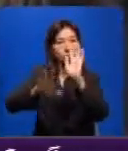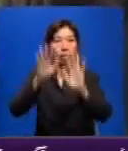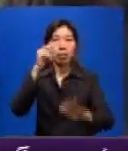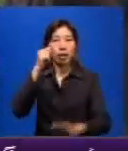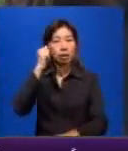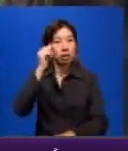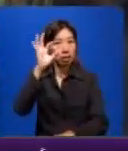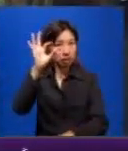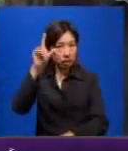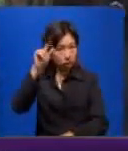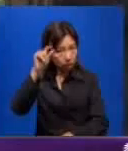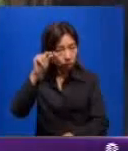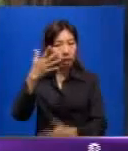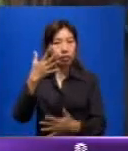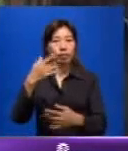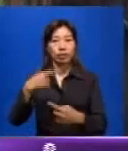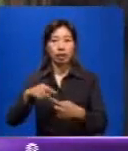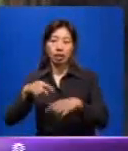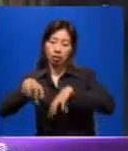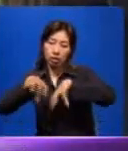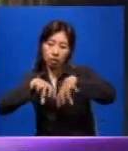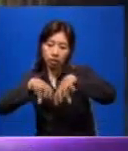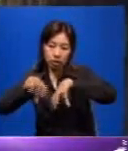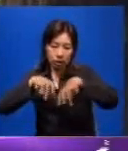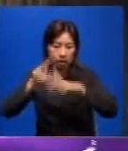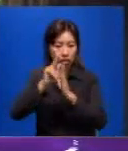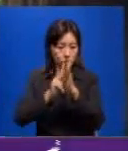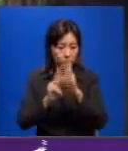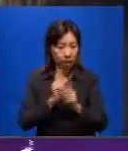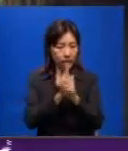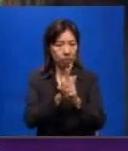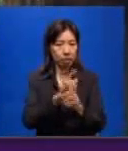ขอเวลาบริหารจัดการตามกฎหมายอีก60วันแต่ทั้ง